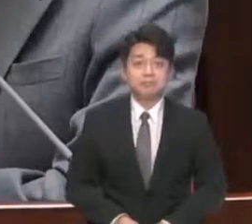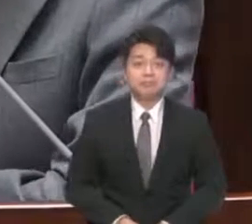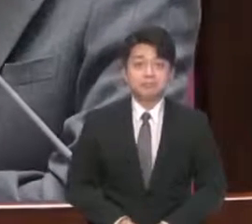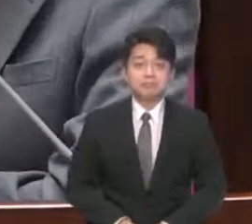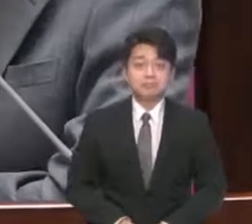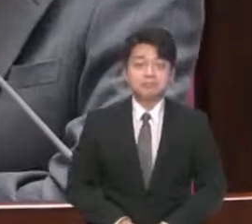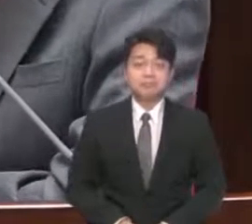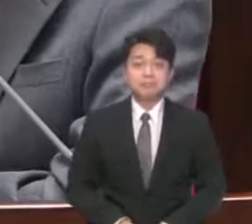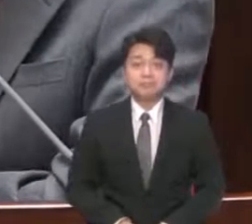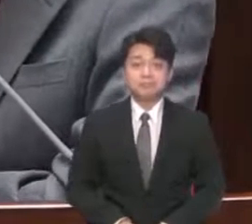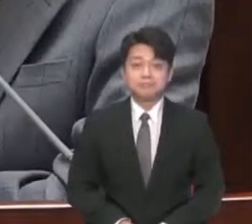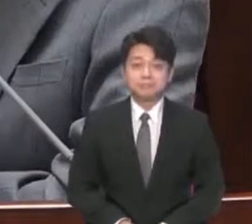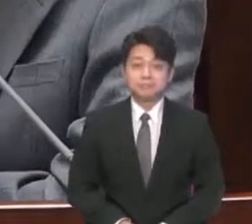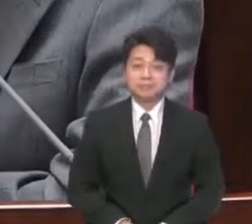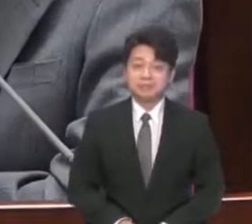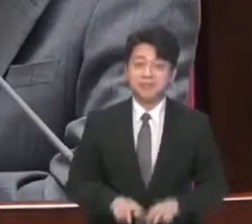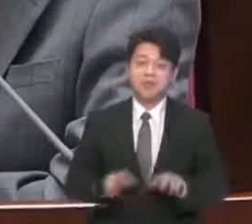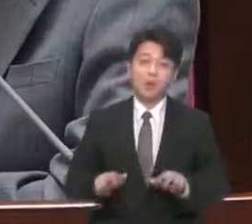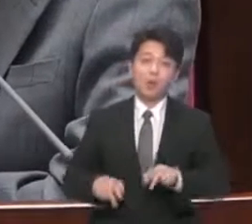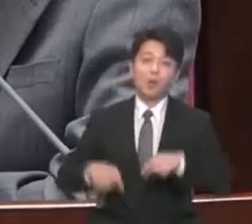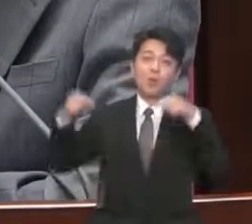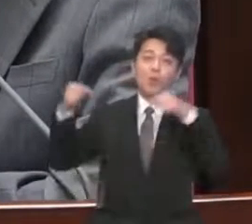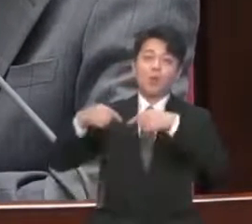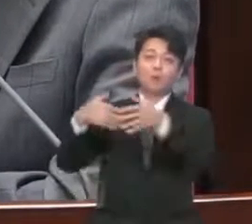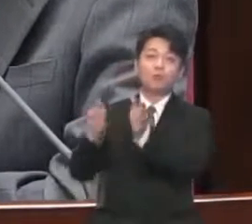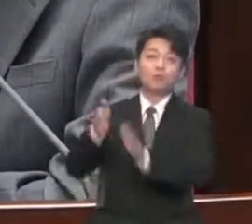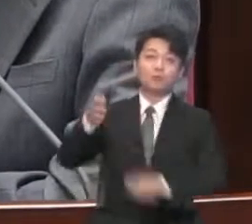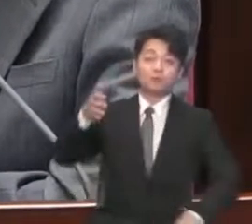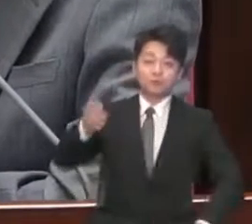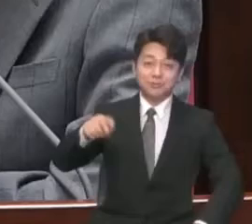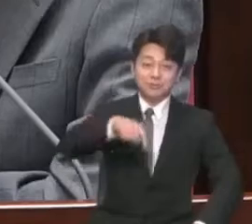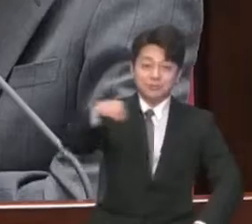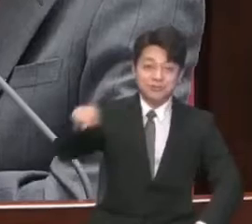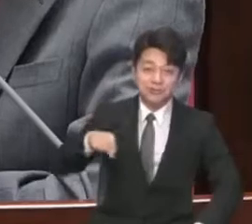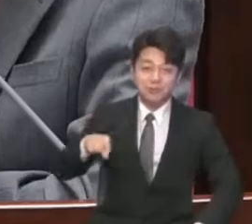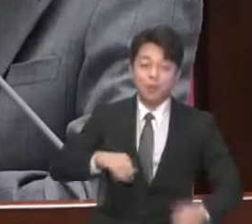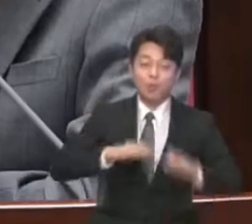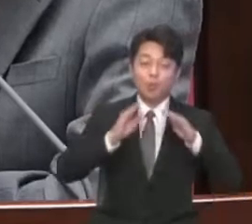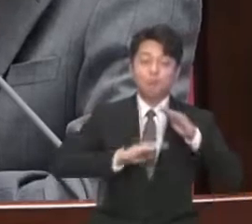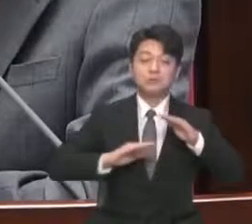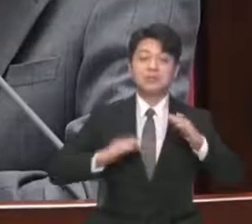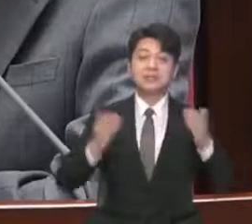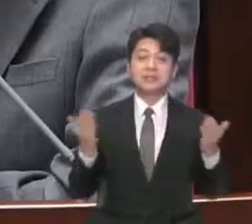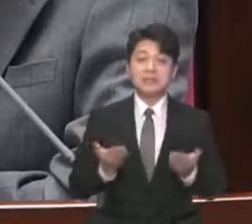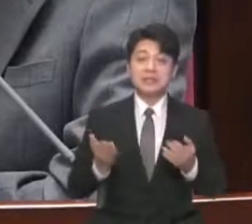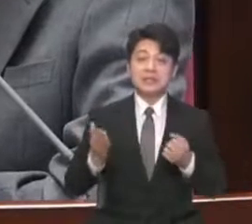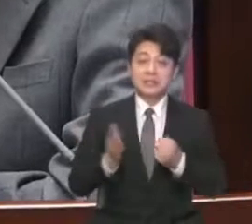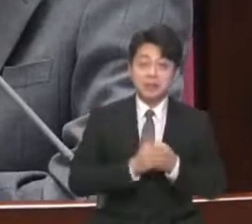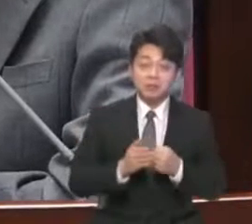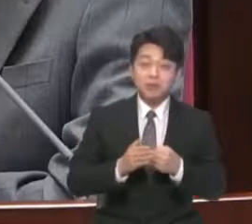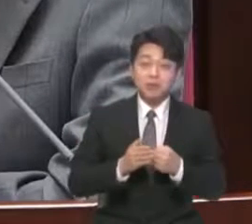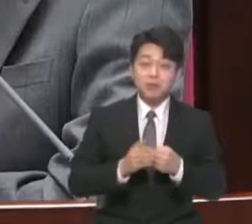저는 외교부가 공적인 일로 비자 빨리 나오도록 뭐 요청하는 게 있을 수 있다고 봅니다. 근데 이건